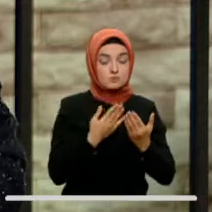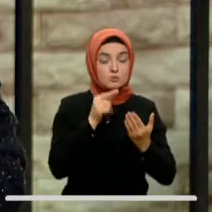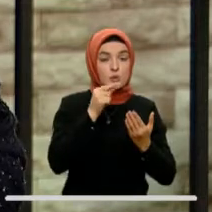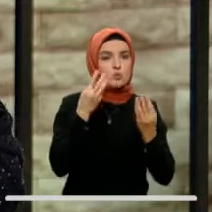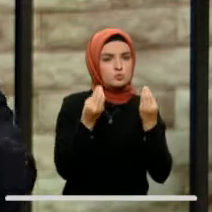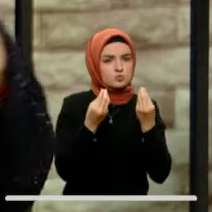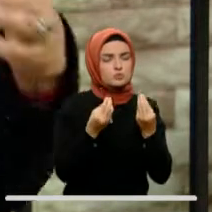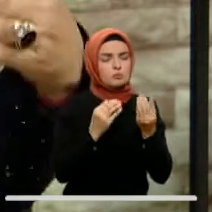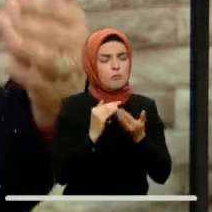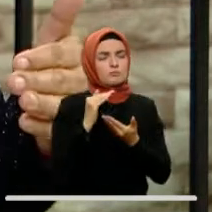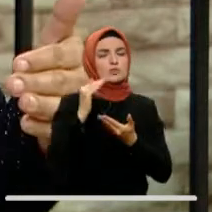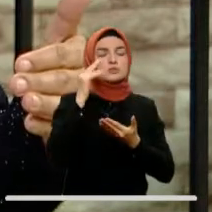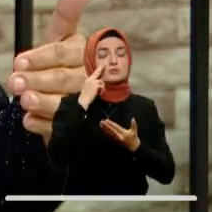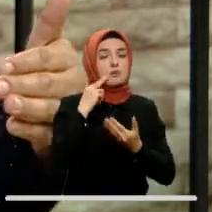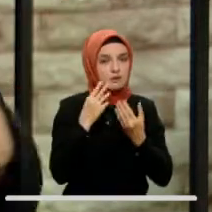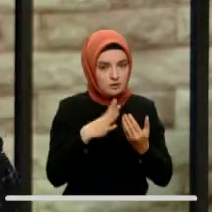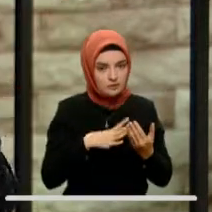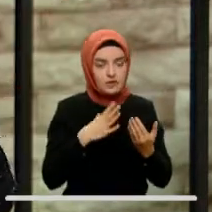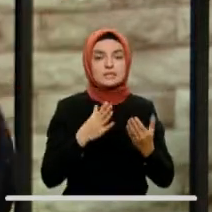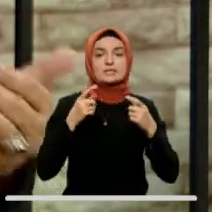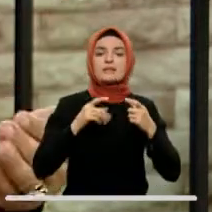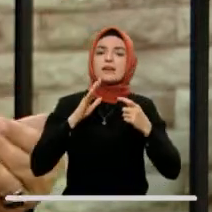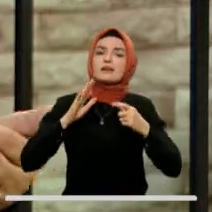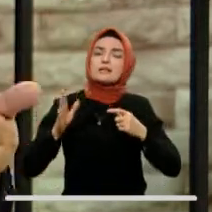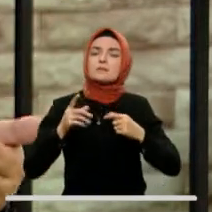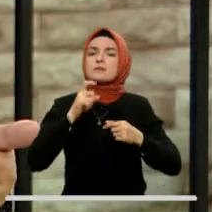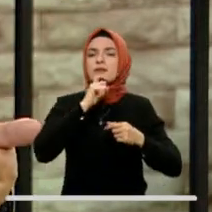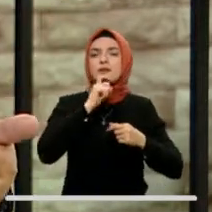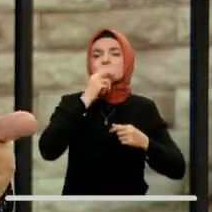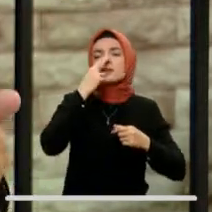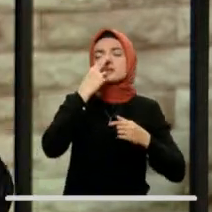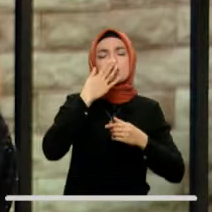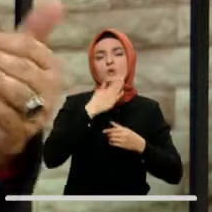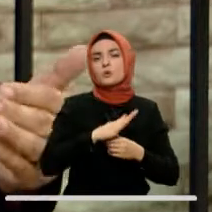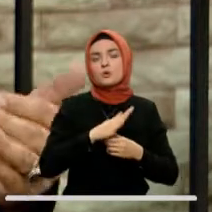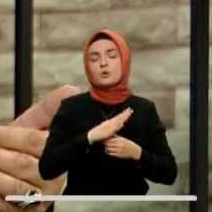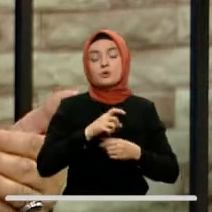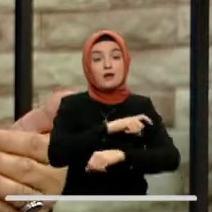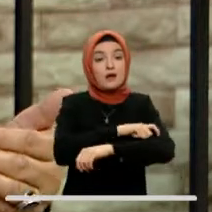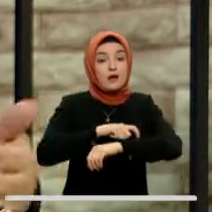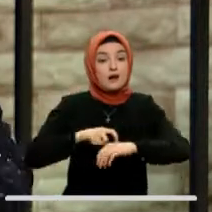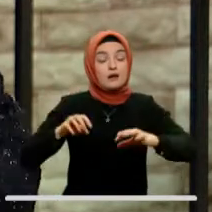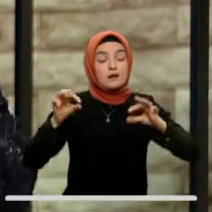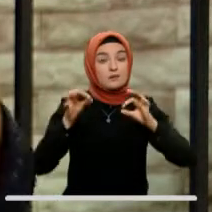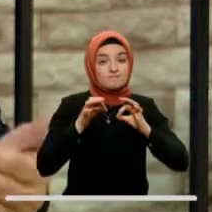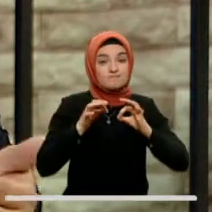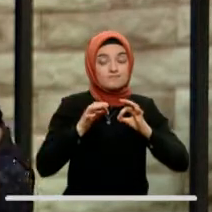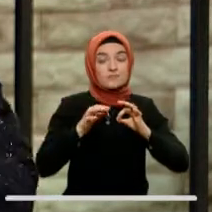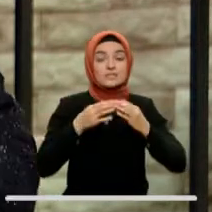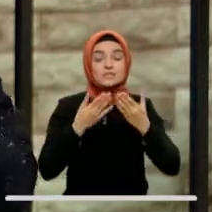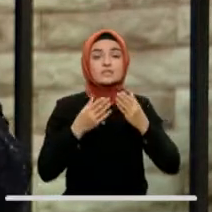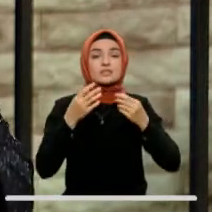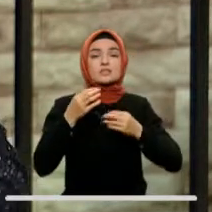ahlakla yetiştirdim ki nereye giderse gitsin, kesinlikle yanlış bir alışkanlığı olmaz, haram bir ilişki içine girmez, okulunu